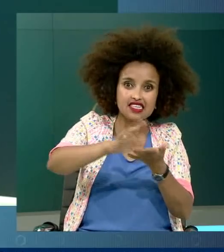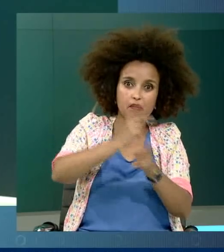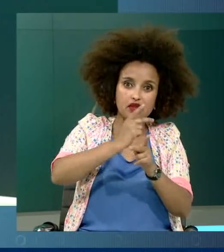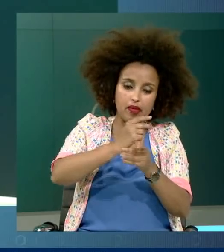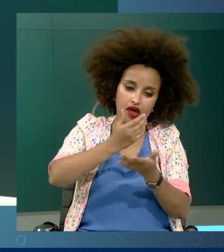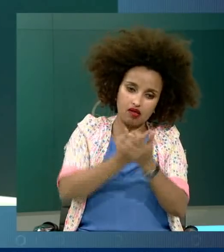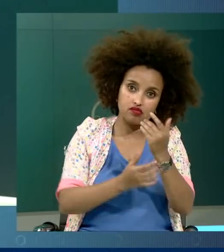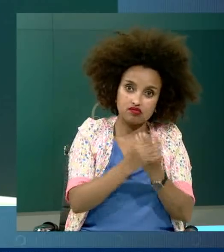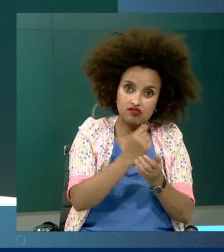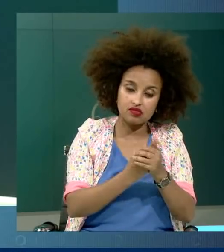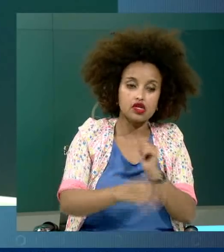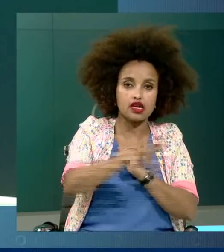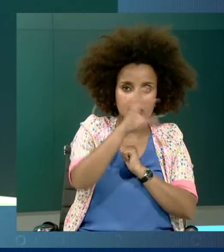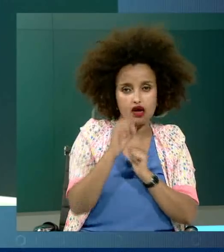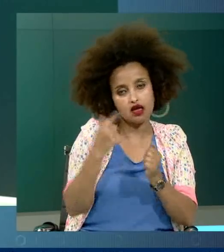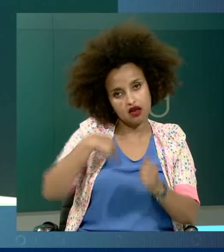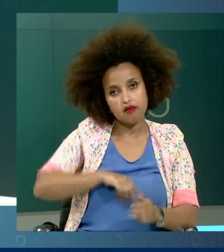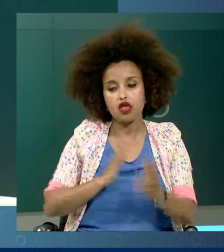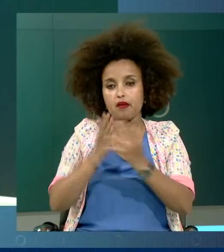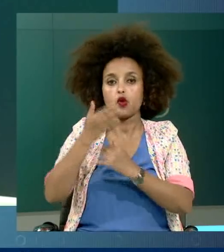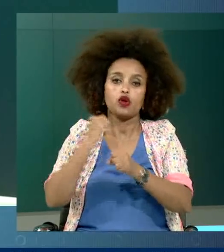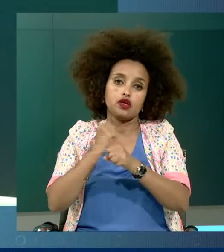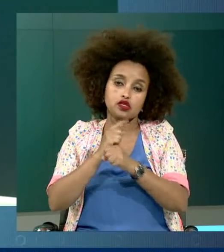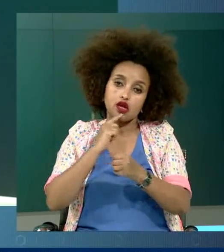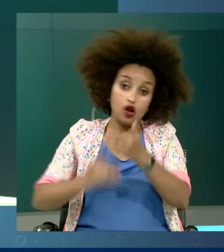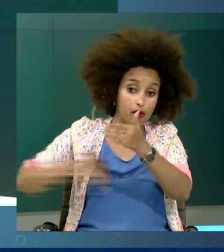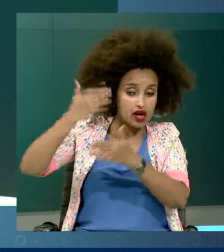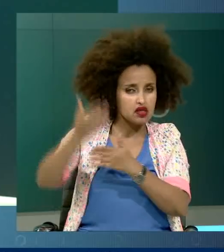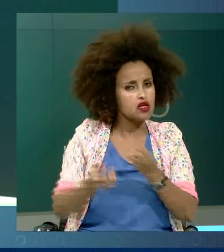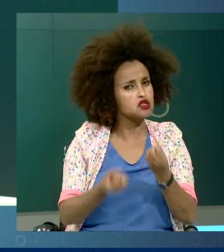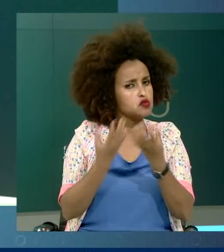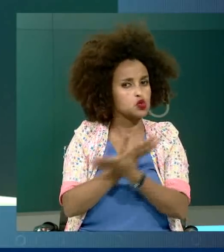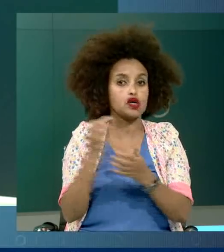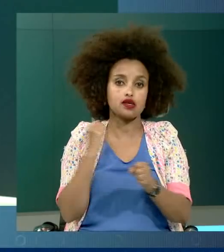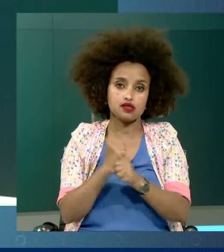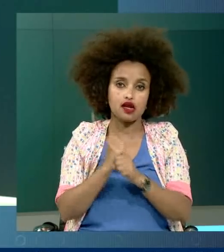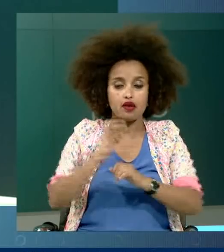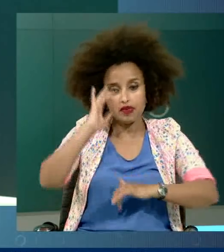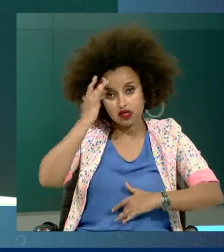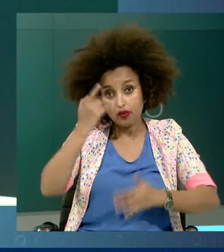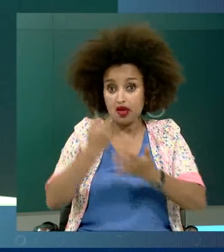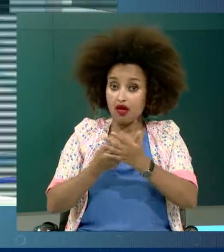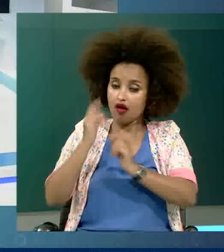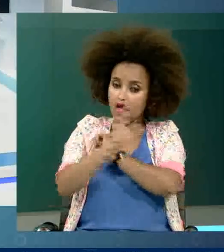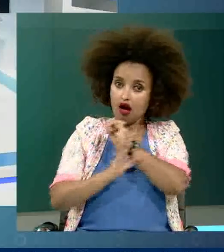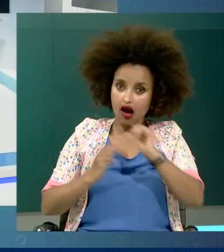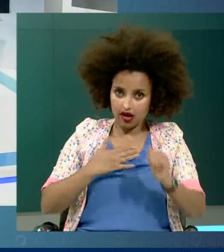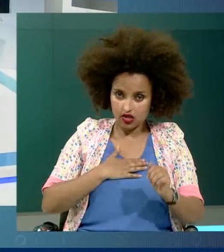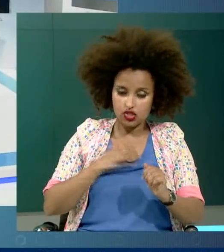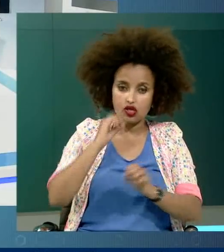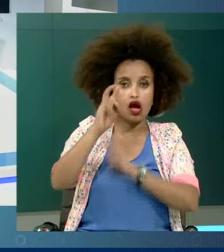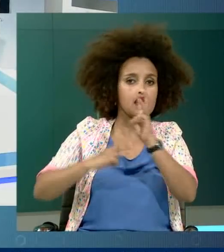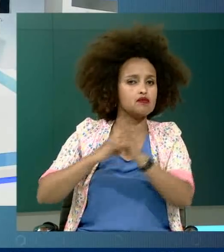ያንን እየሰራን ያለ ነው። ብዙዎች ስራዎችም ደግሞ በቀጣይነት እንሰራለን ይሄ በሽታ ከሀገራችን ብሎም ከዓለም እስከሚጠፋ ድረስ።